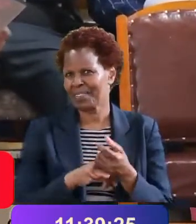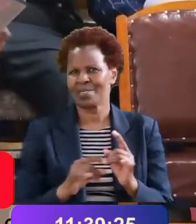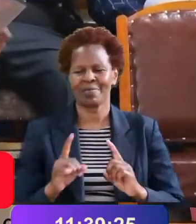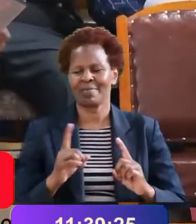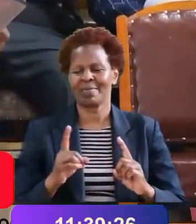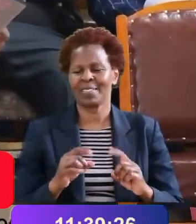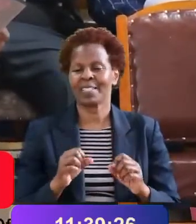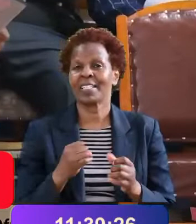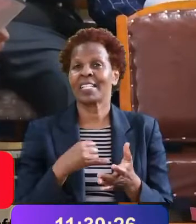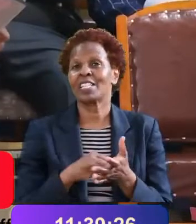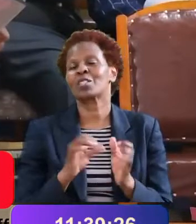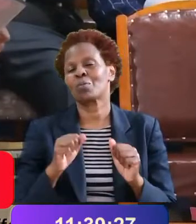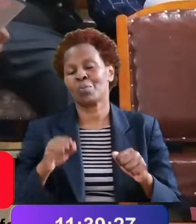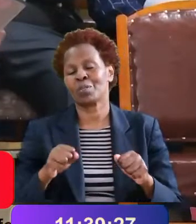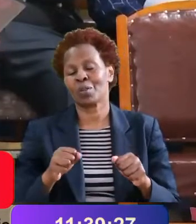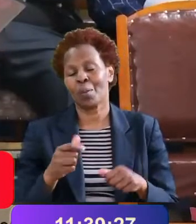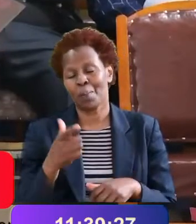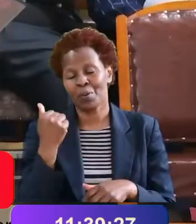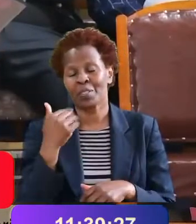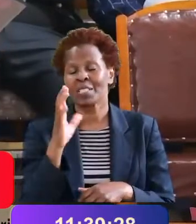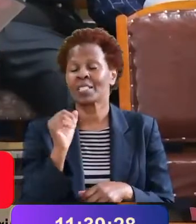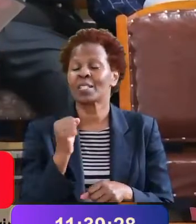perform a miracle.